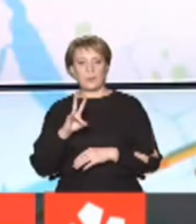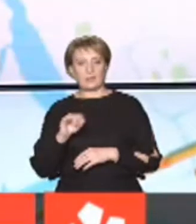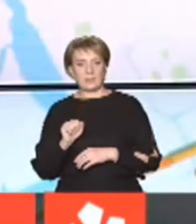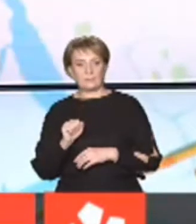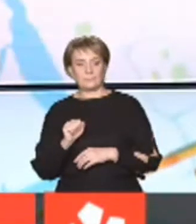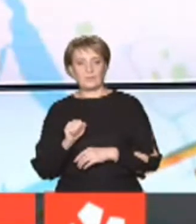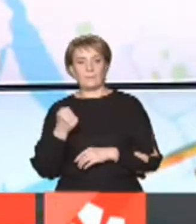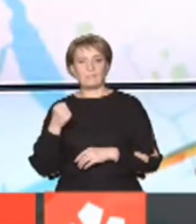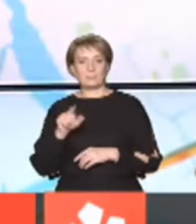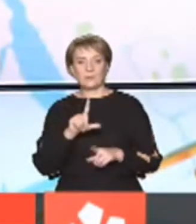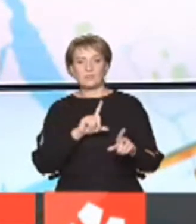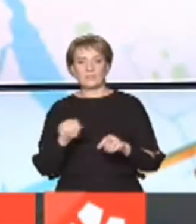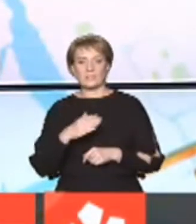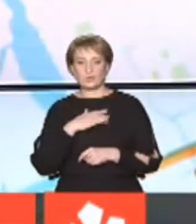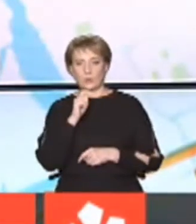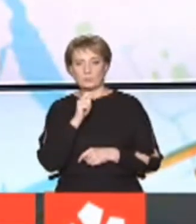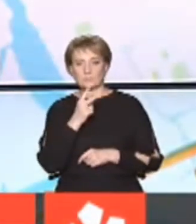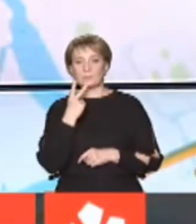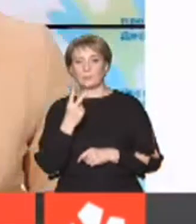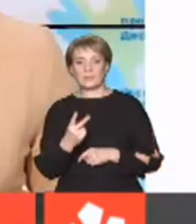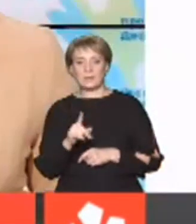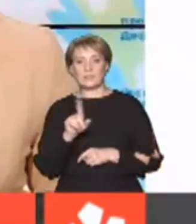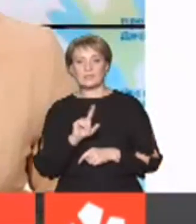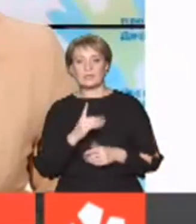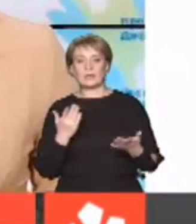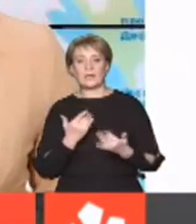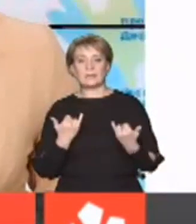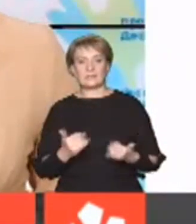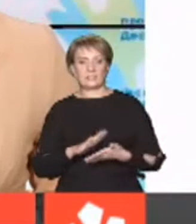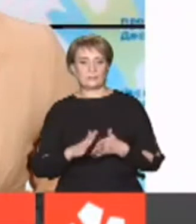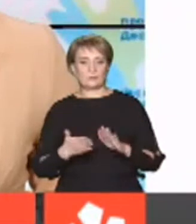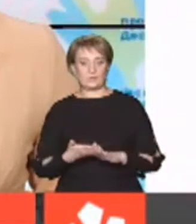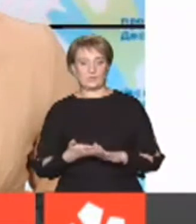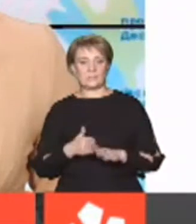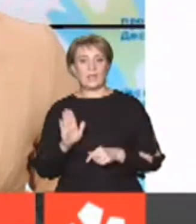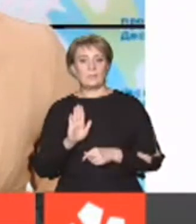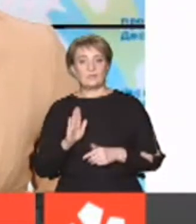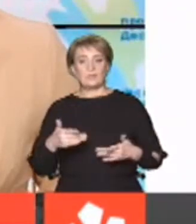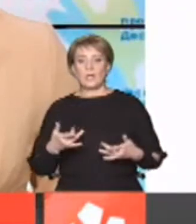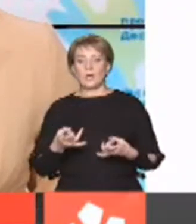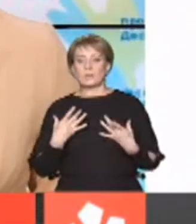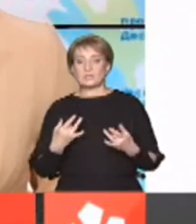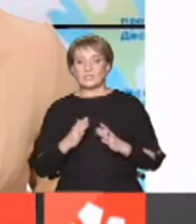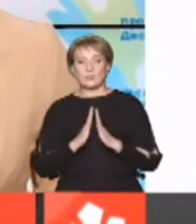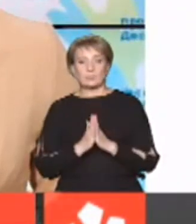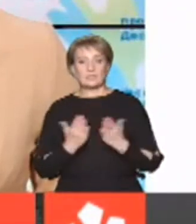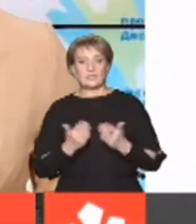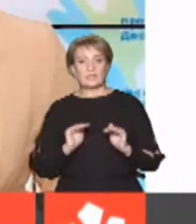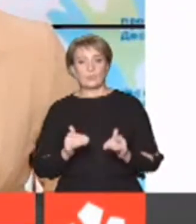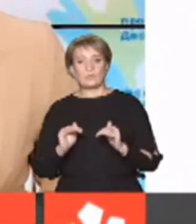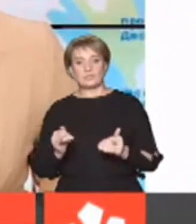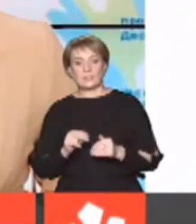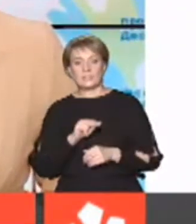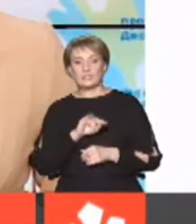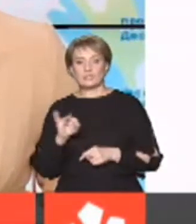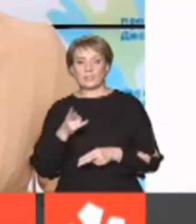Катерина Селецька вирушила туди на інспекцію, аби подивитись, яка нині там ситуація. Тож, Катю, привіт, розкажи, будь ласка, які обмеження, чи заважають